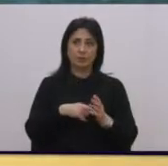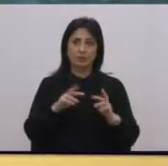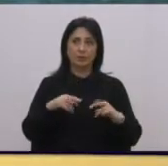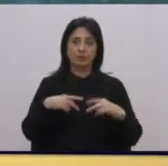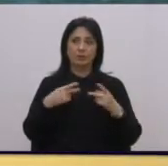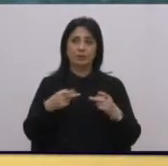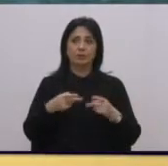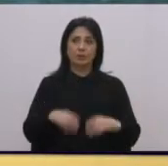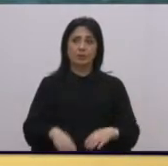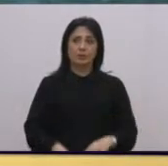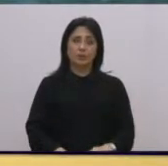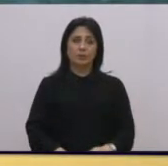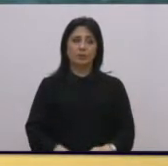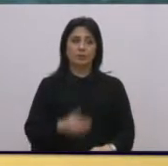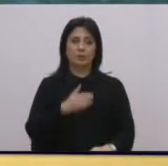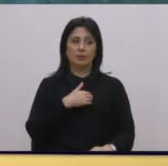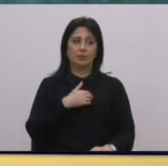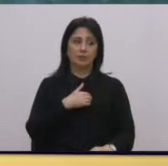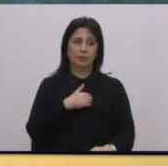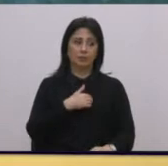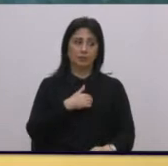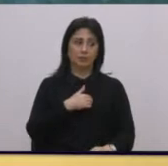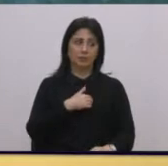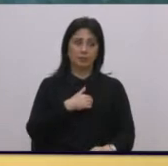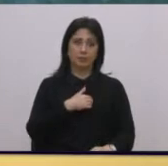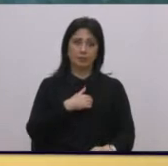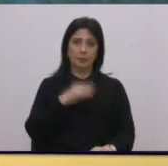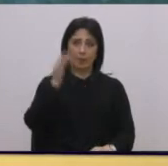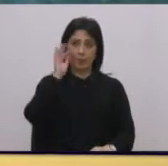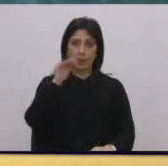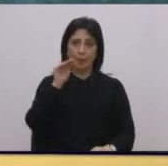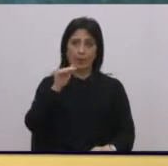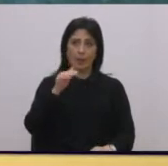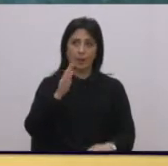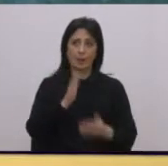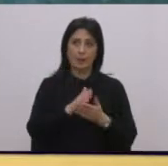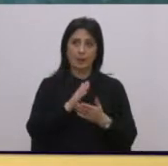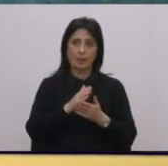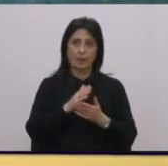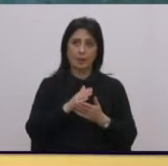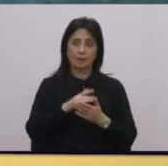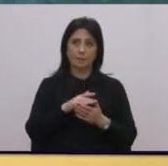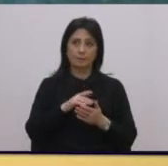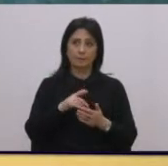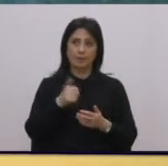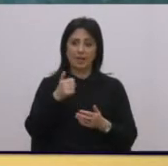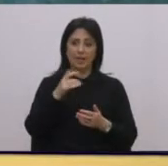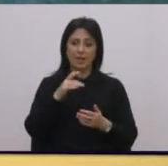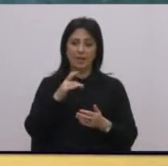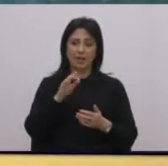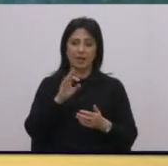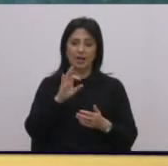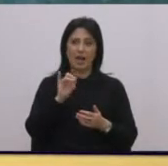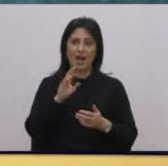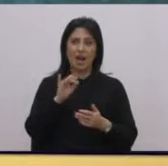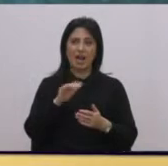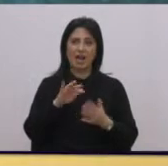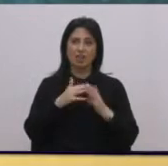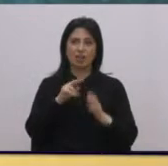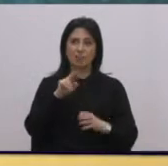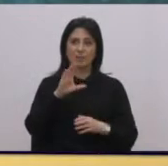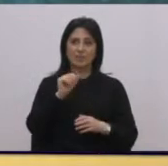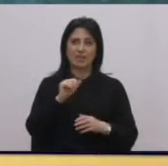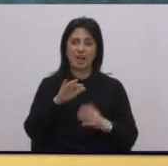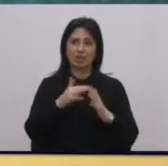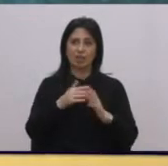gădăvat, da, ce gaf se nătură, Marcelus, care îl străi în șeget, ce s-a niște auzit o pelipța.